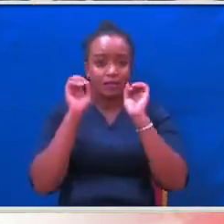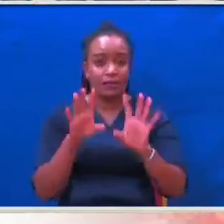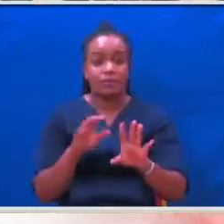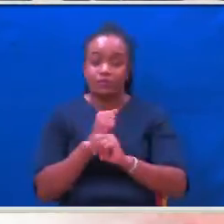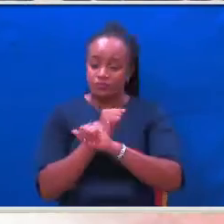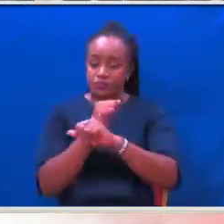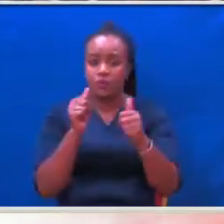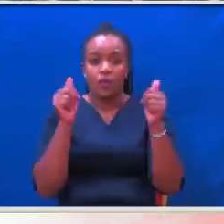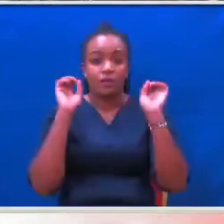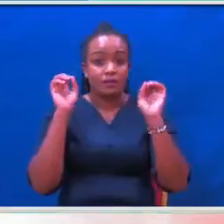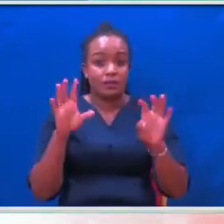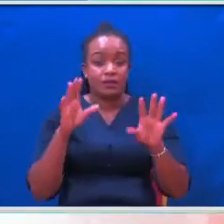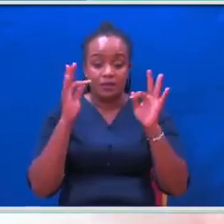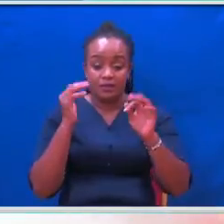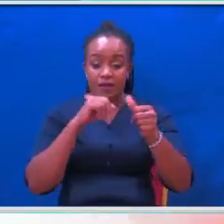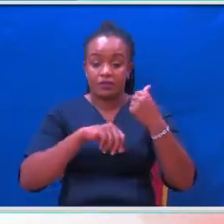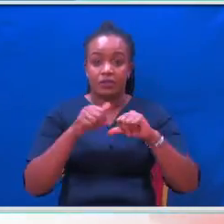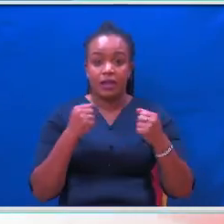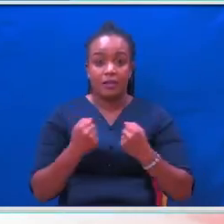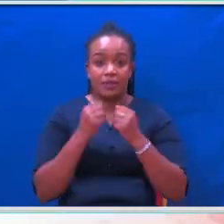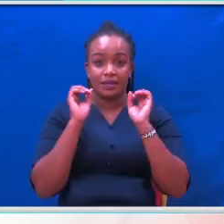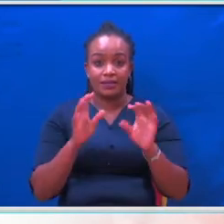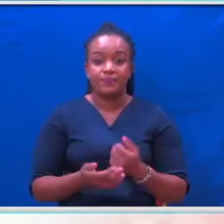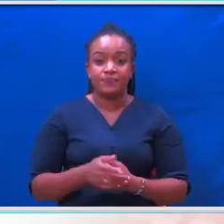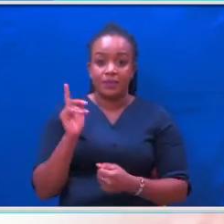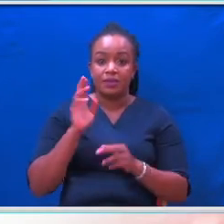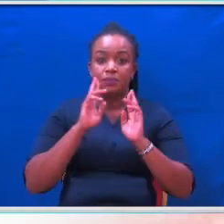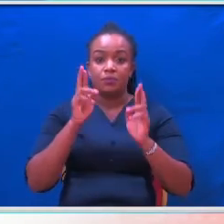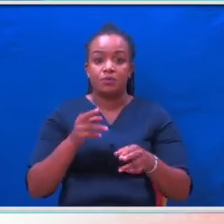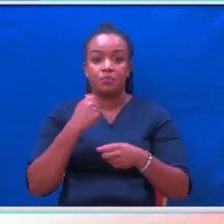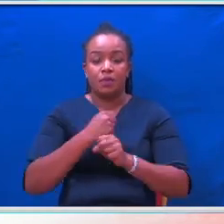hatua mwafaka hazitachukuliwa. Na mtazamaji, taarifa hiyo inatukamilishia awamu yetu ya